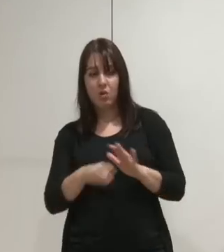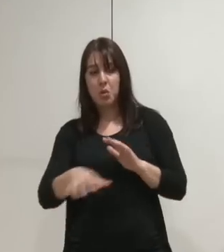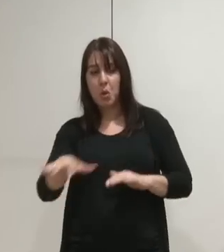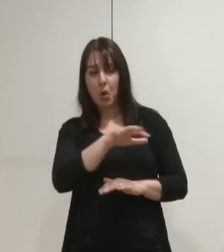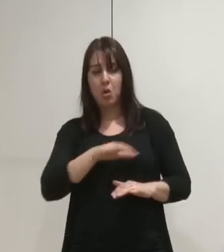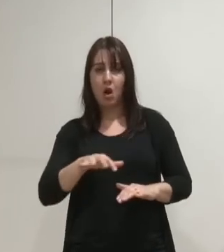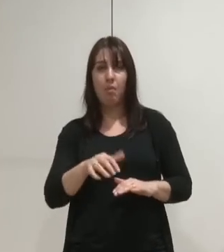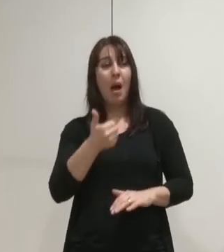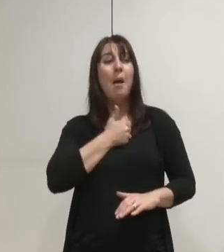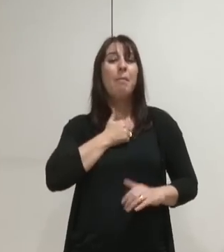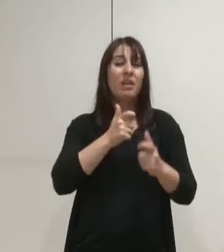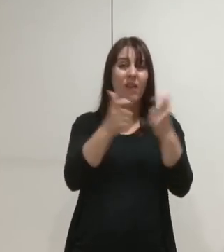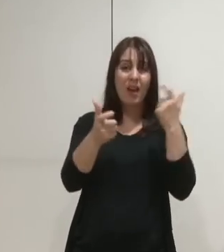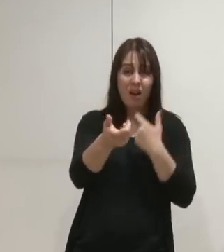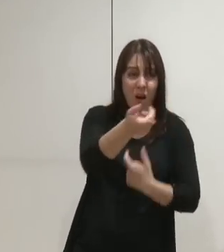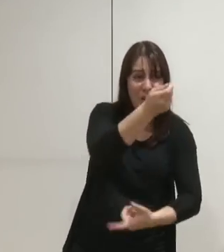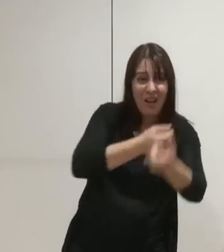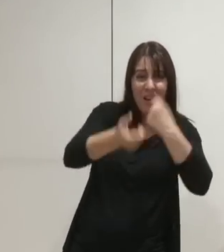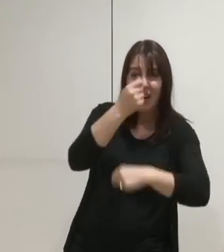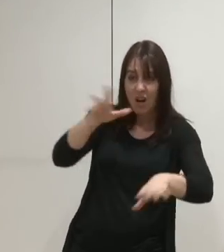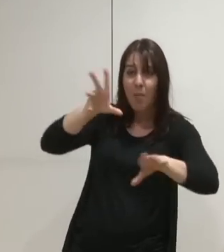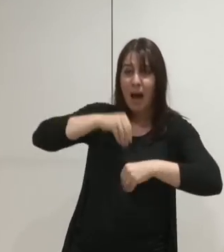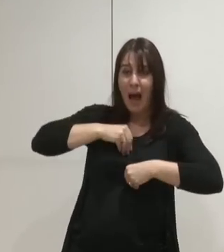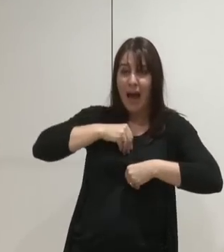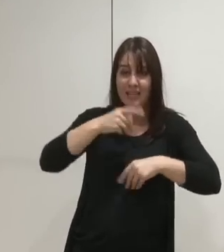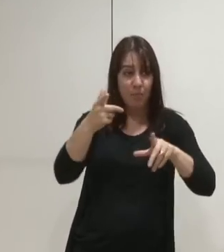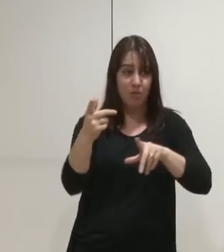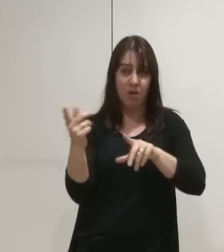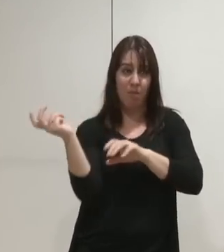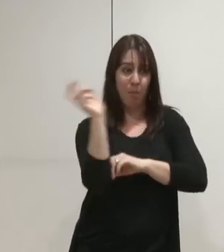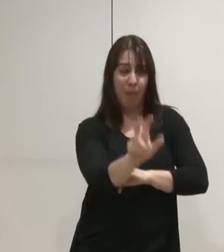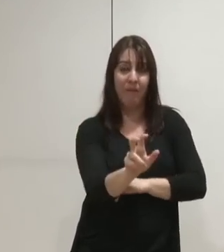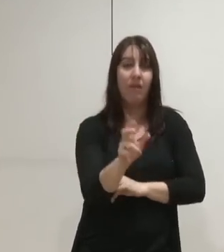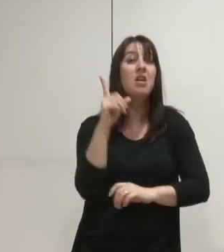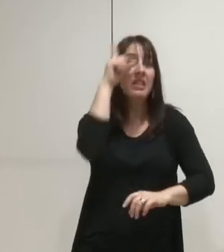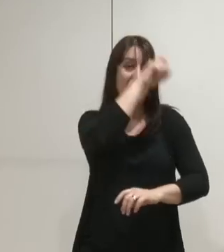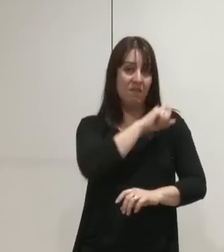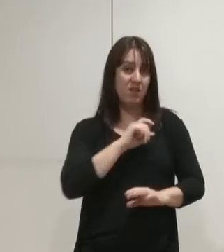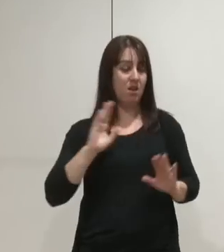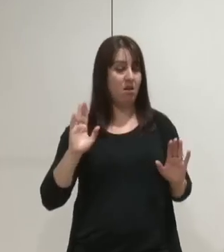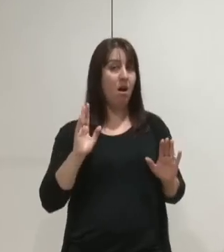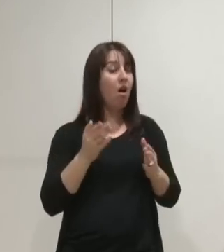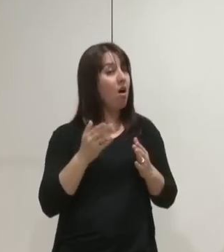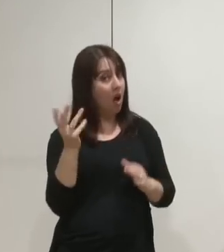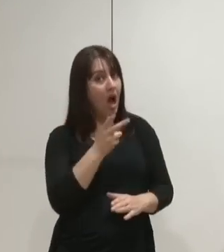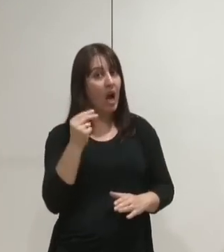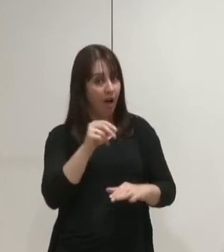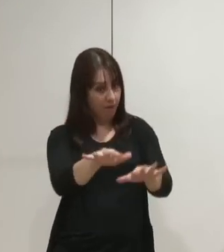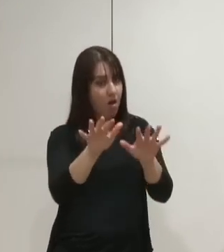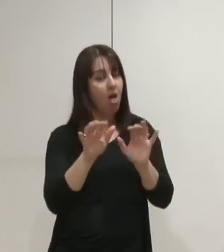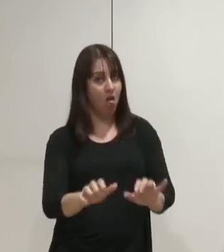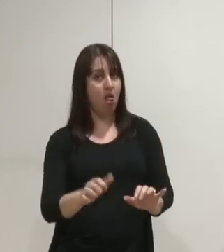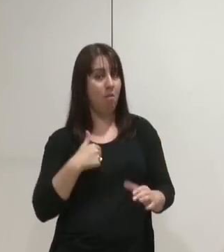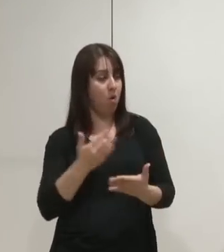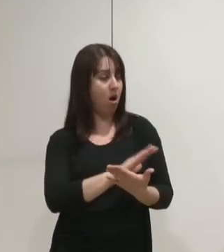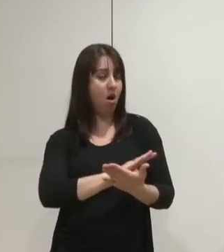gestionnaire privé qui accepte de reprendre cet équipement c'est une interrogation grave qui serait